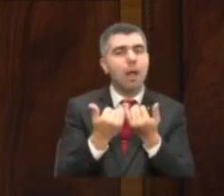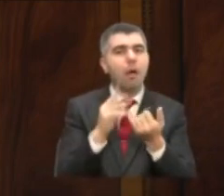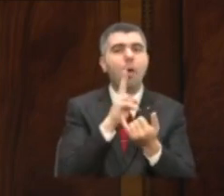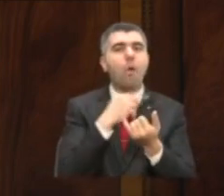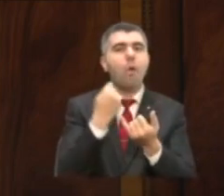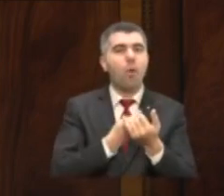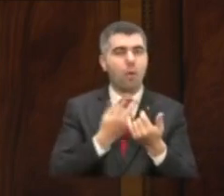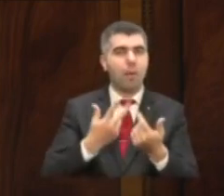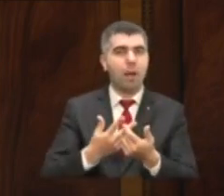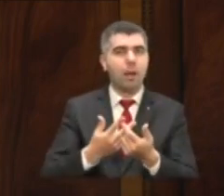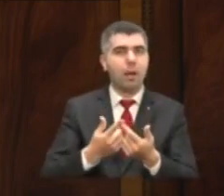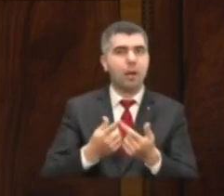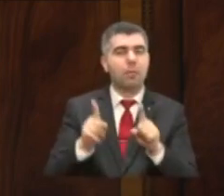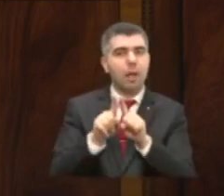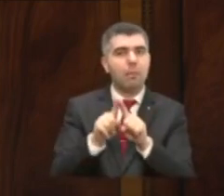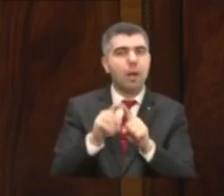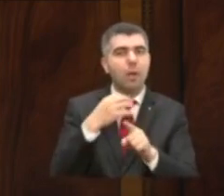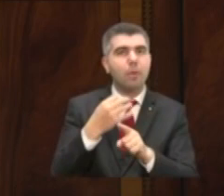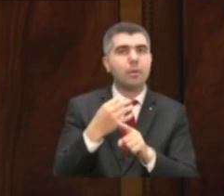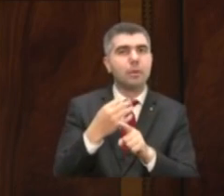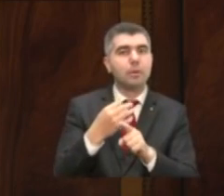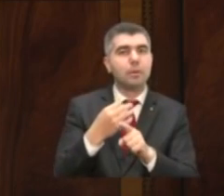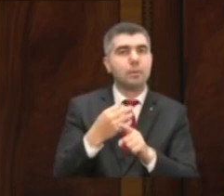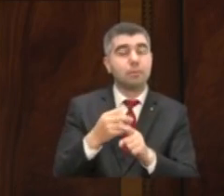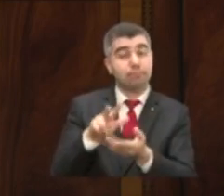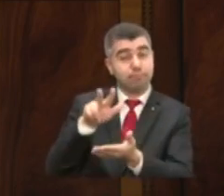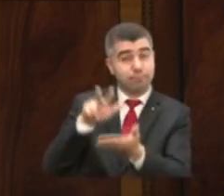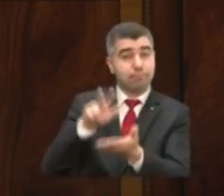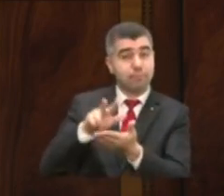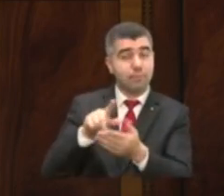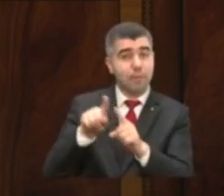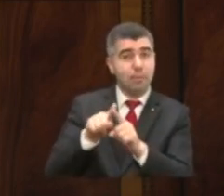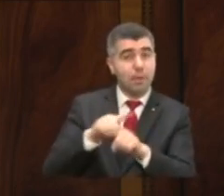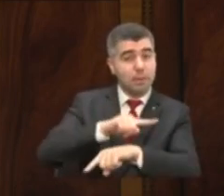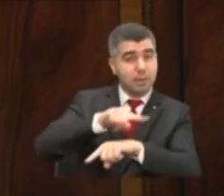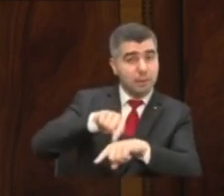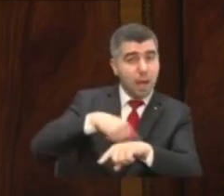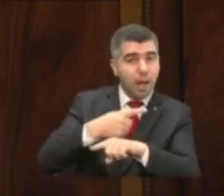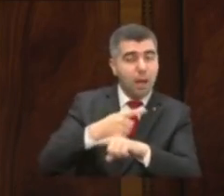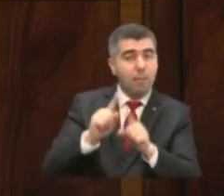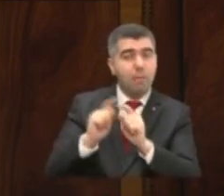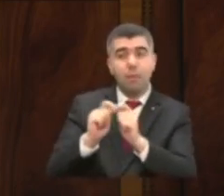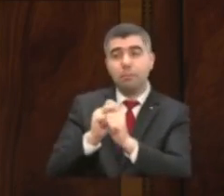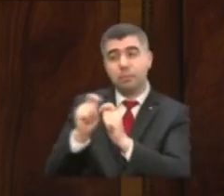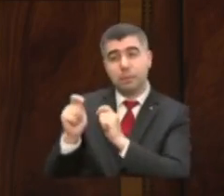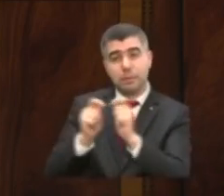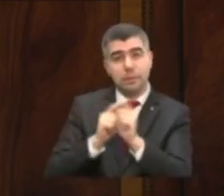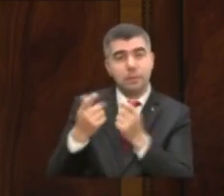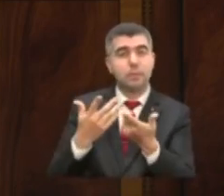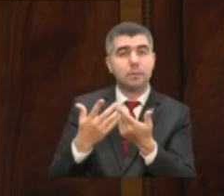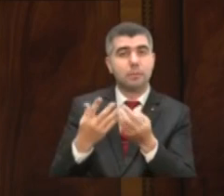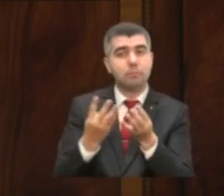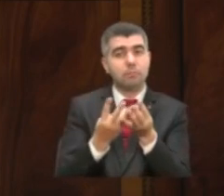عادي ومجلس حكومي خاص ضروري، لان هذا القرار هذا ماشي قرار بسيط، كان فيه تشاور موسع، كان فيه خصنا